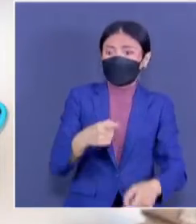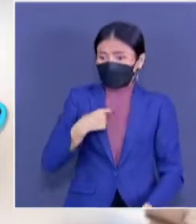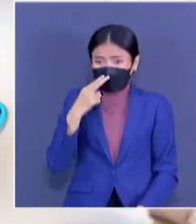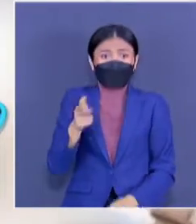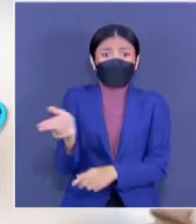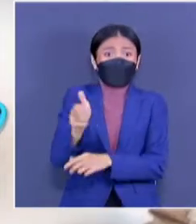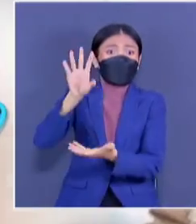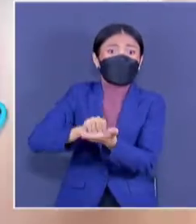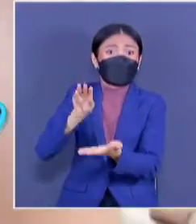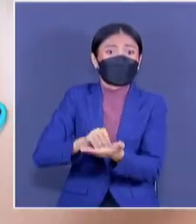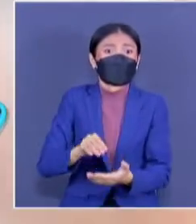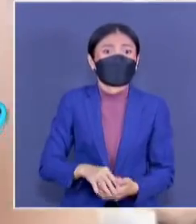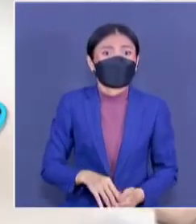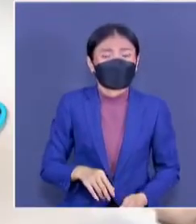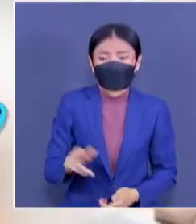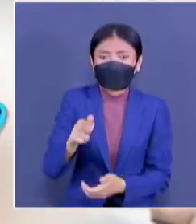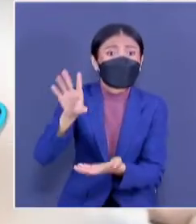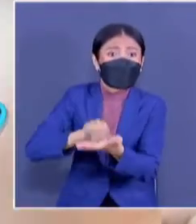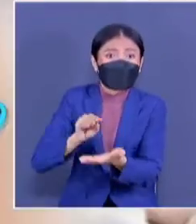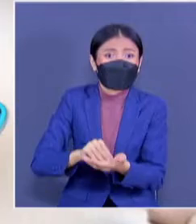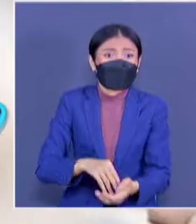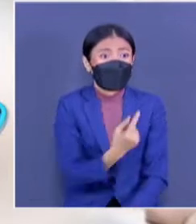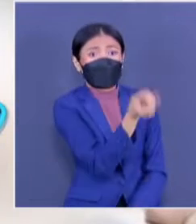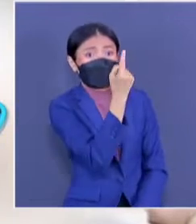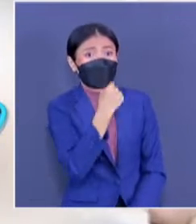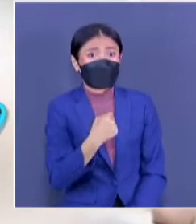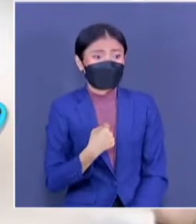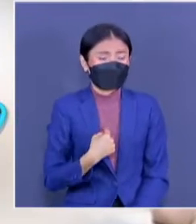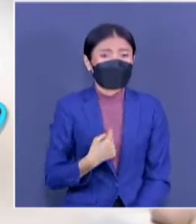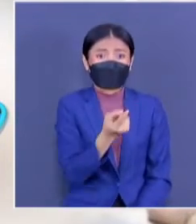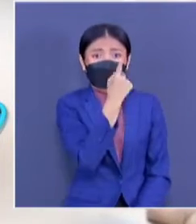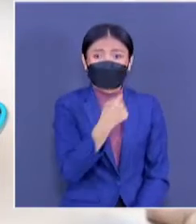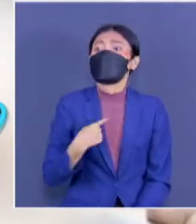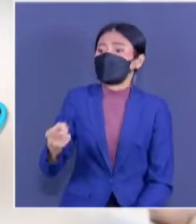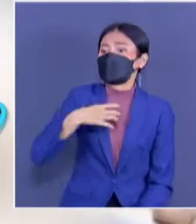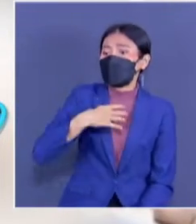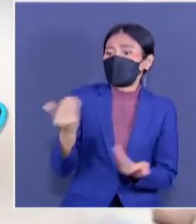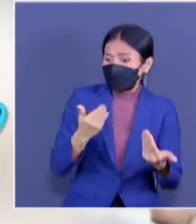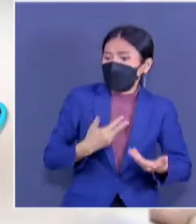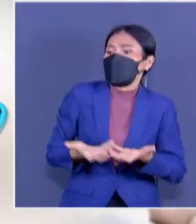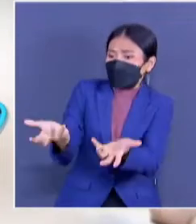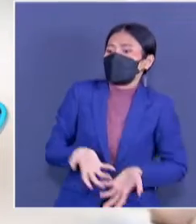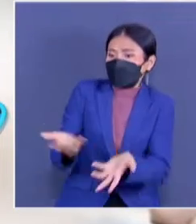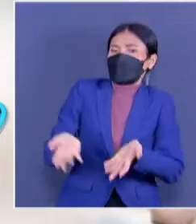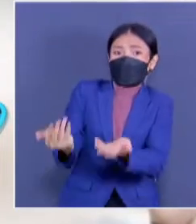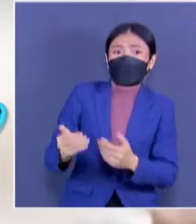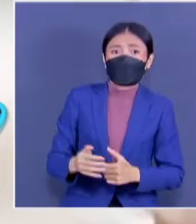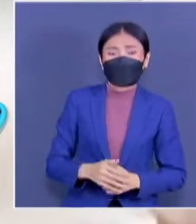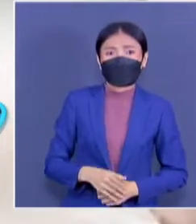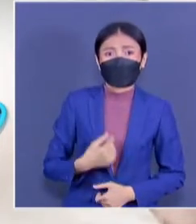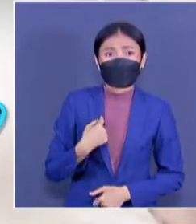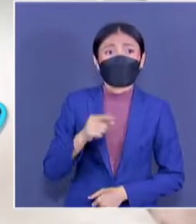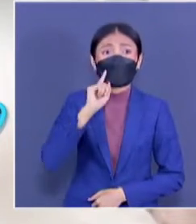ป็นอะไรแล้วมันบอกอยากได้ลูกเอาไปเลยมันคือมันโมโหอ่ะแล้วก็เป็นอะไรหนาอะไรลูกอะไรประม